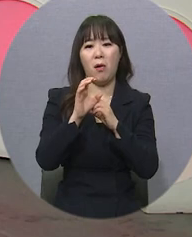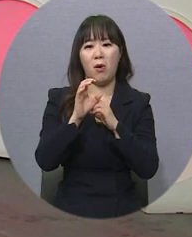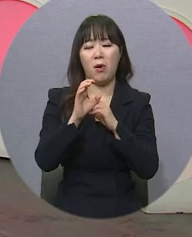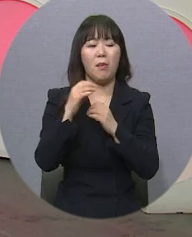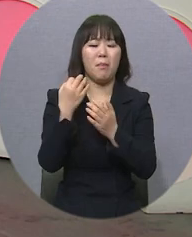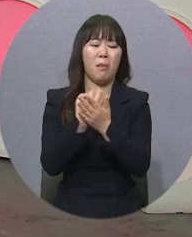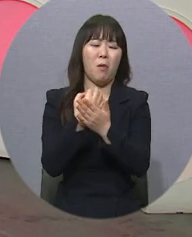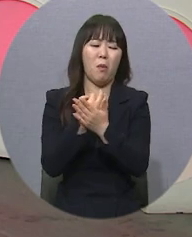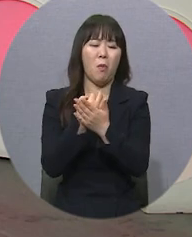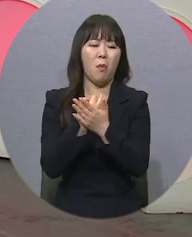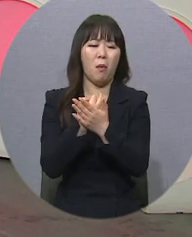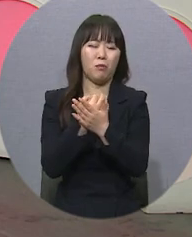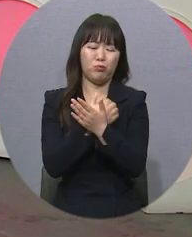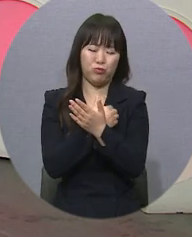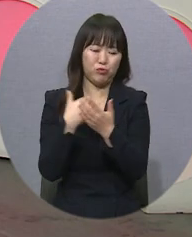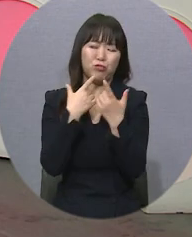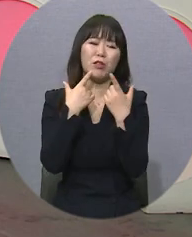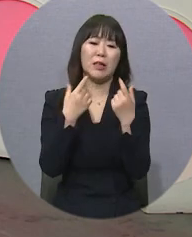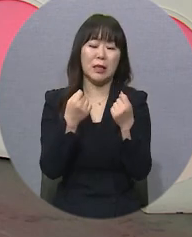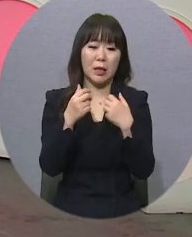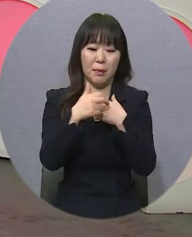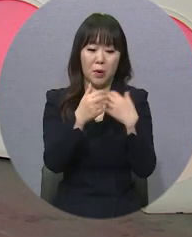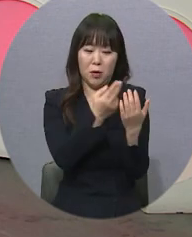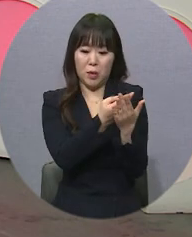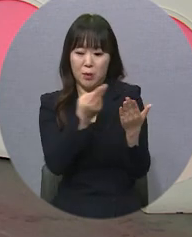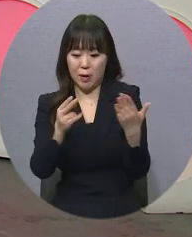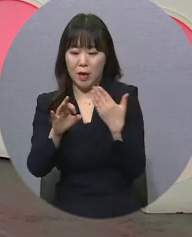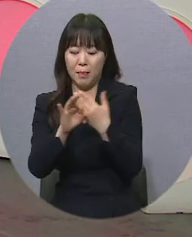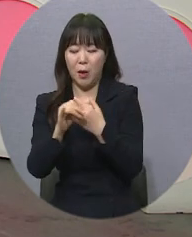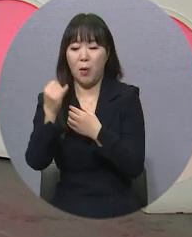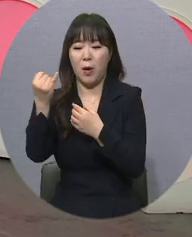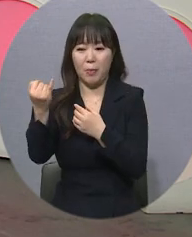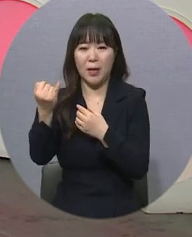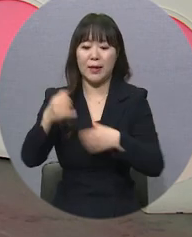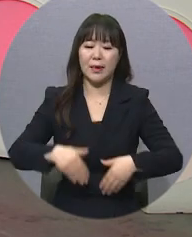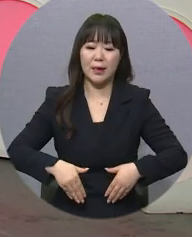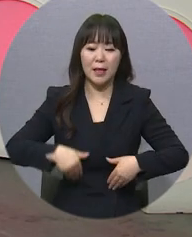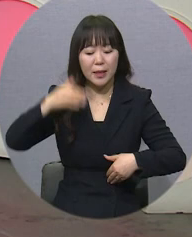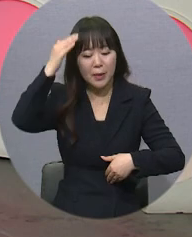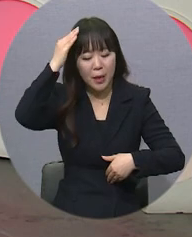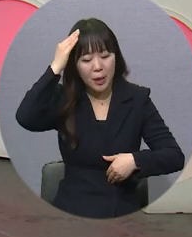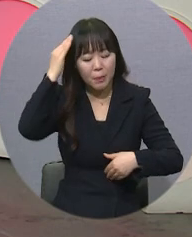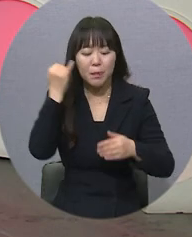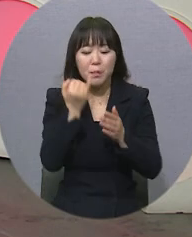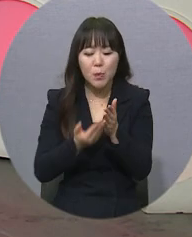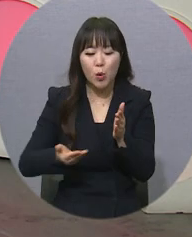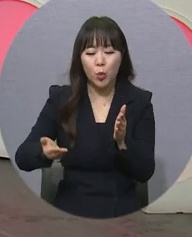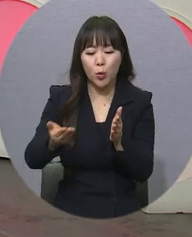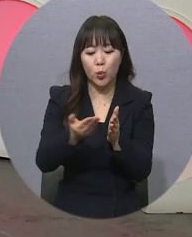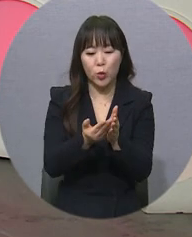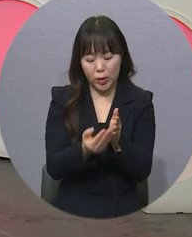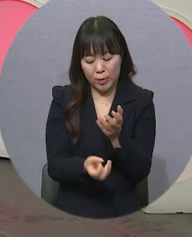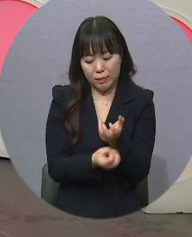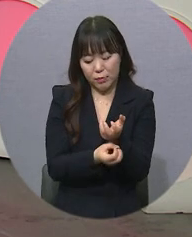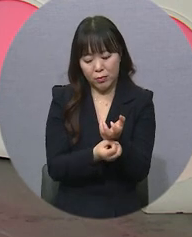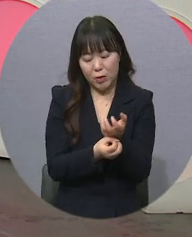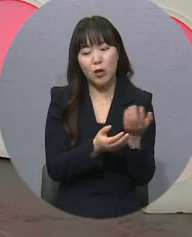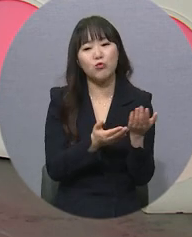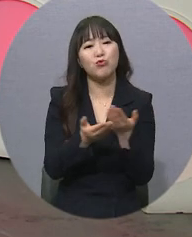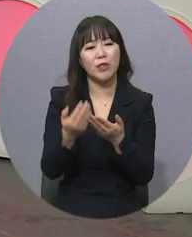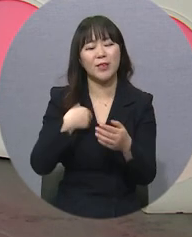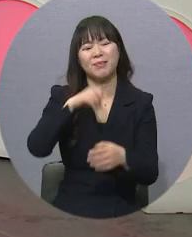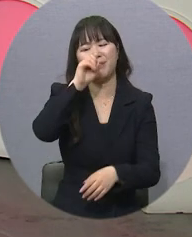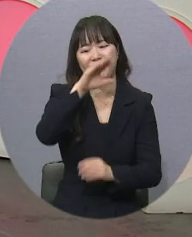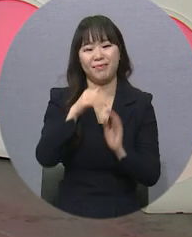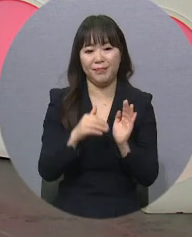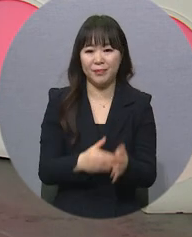거나 마찬가지라며 퇴원하면 산모에게 따뜻한 미역국이라도 끓여주라고